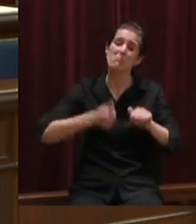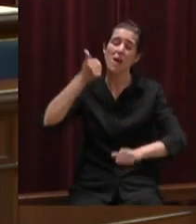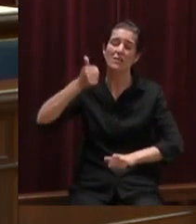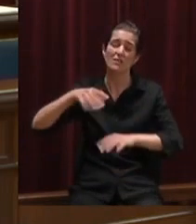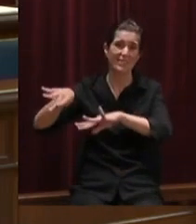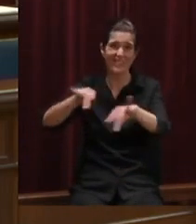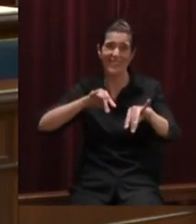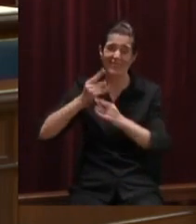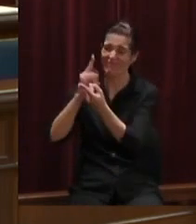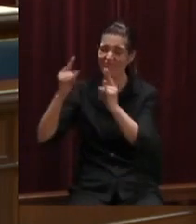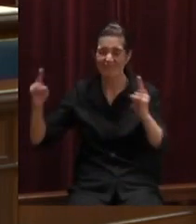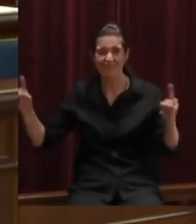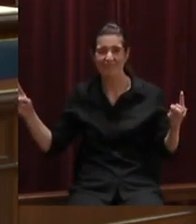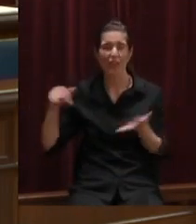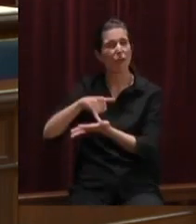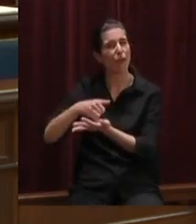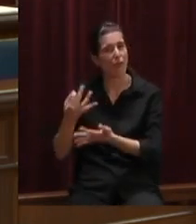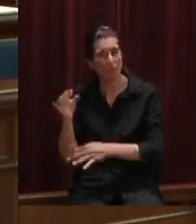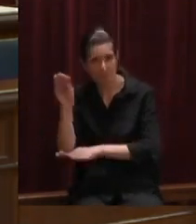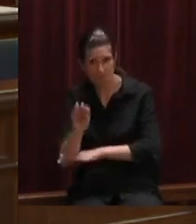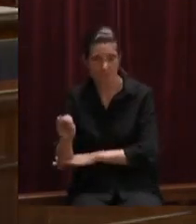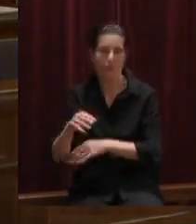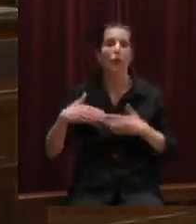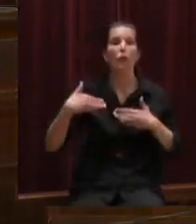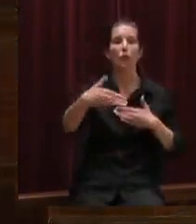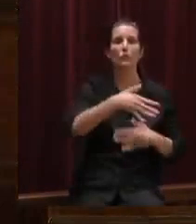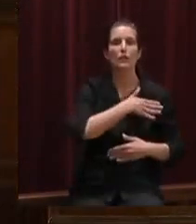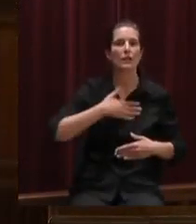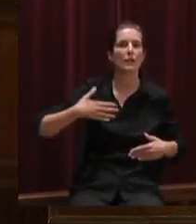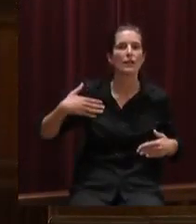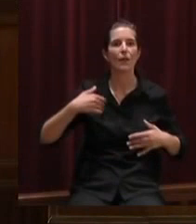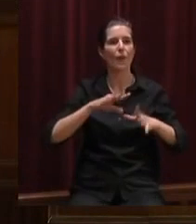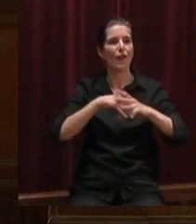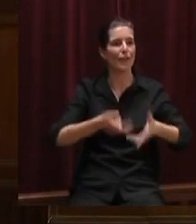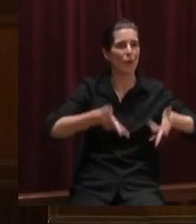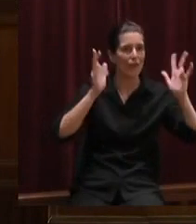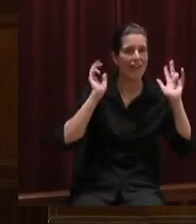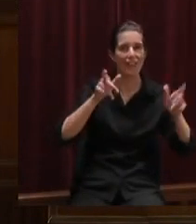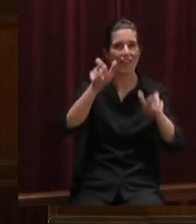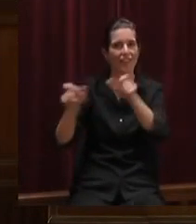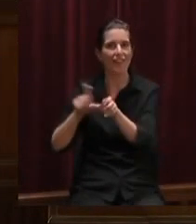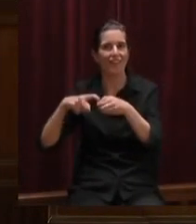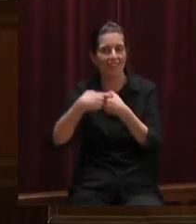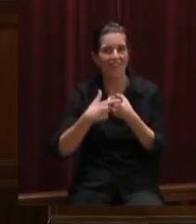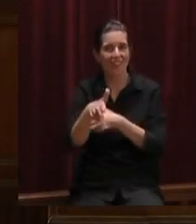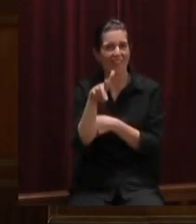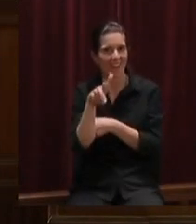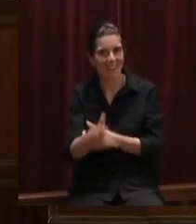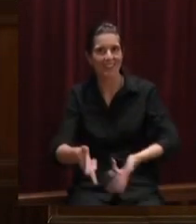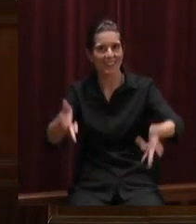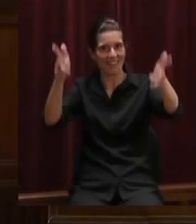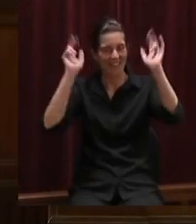serem. Un futur de democràcia i participació ciutadana, de més drets, més llibertats, d'educació per tots,